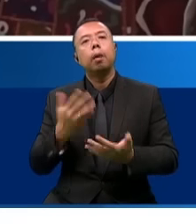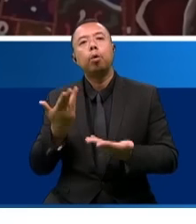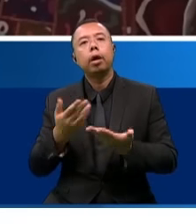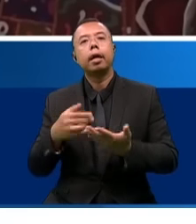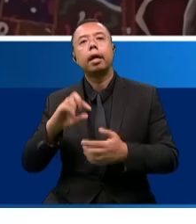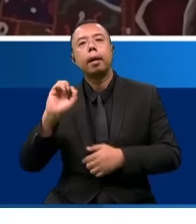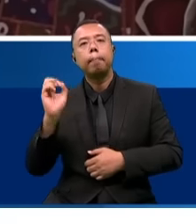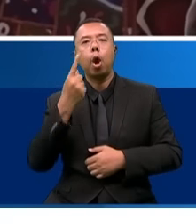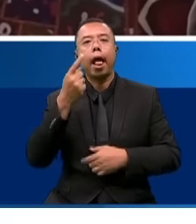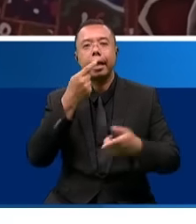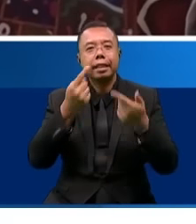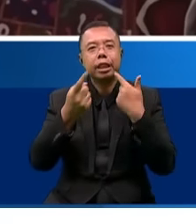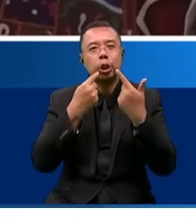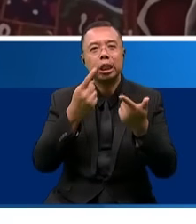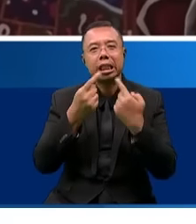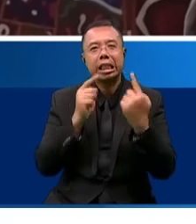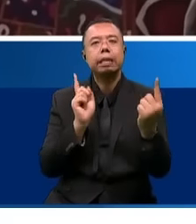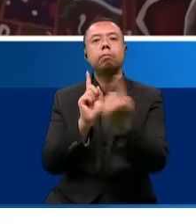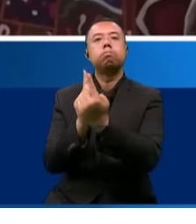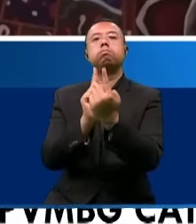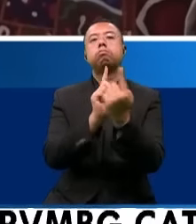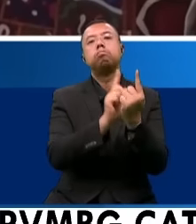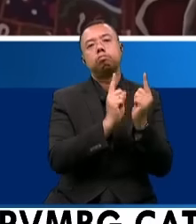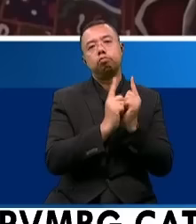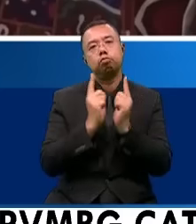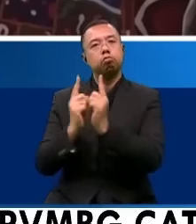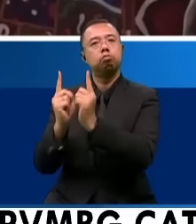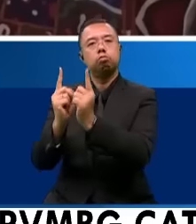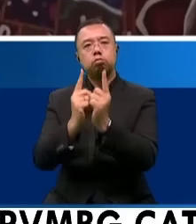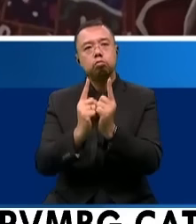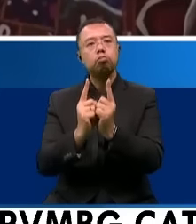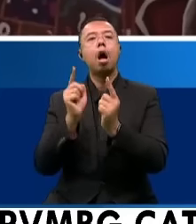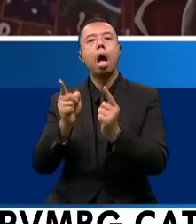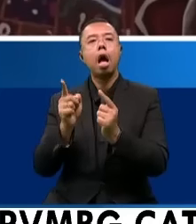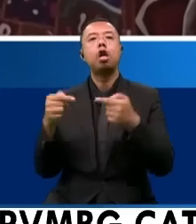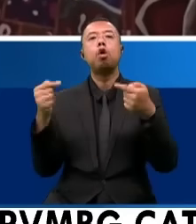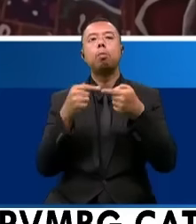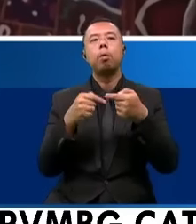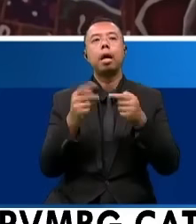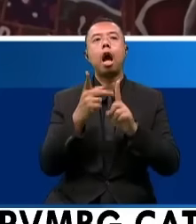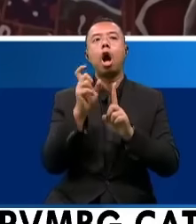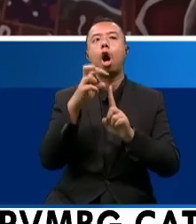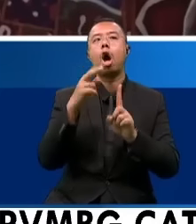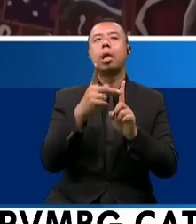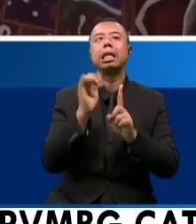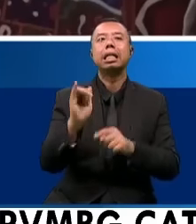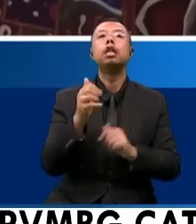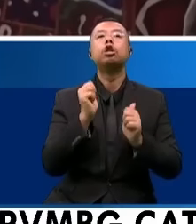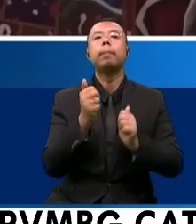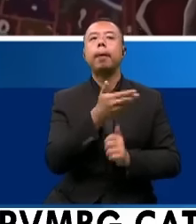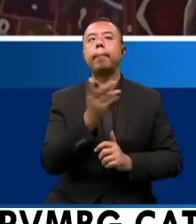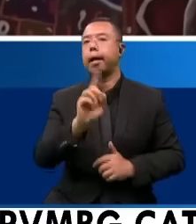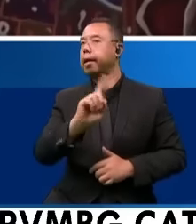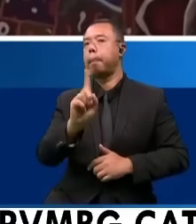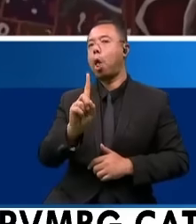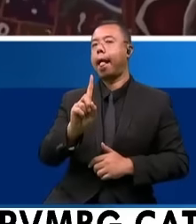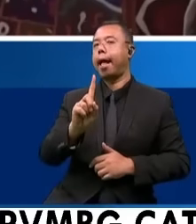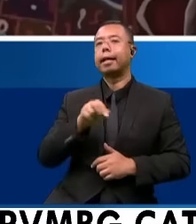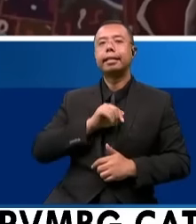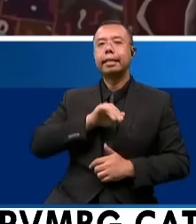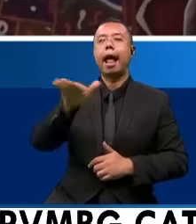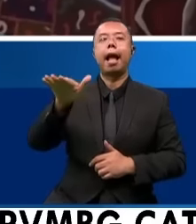ee yang apa namanya ee berhubungan dengan pihak hauti Katakanlah begitu untuk mereka tidak melakukan